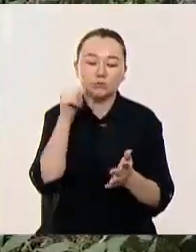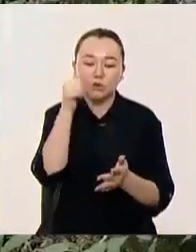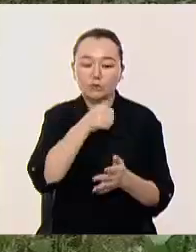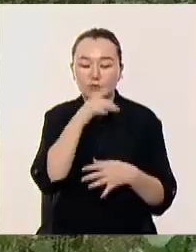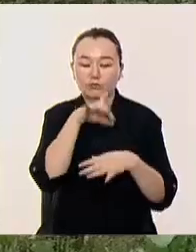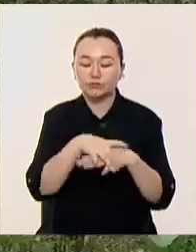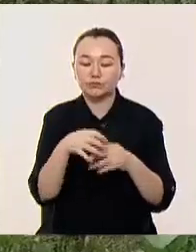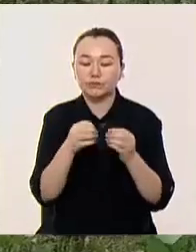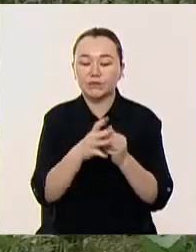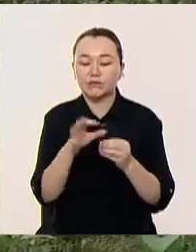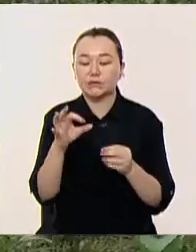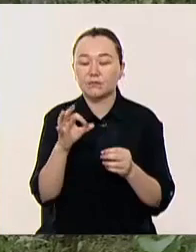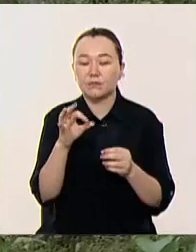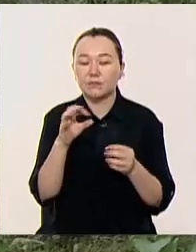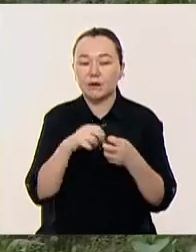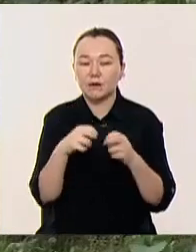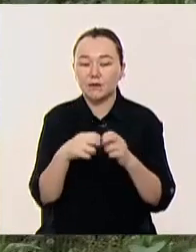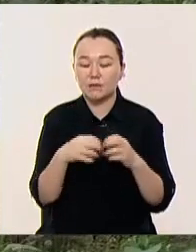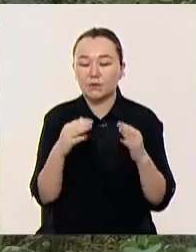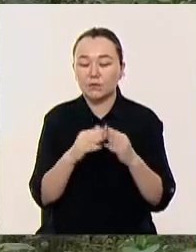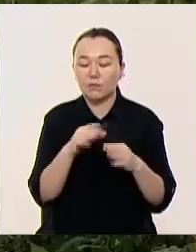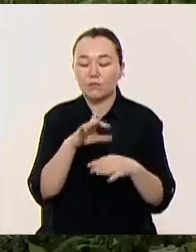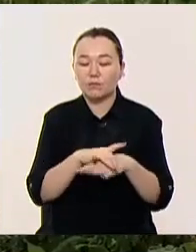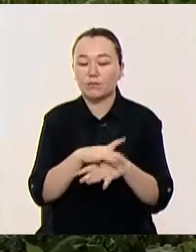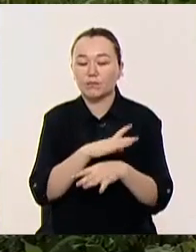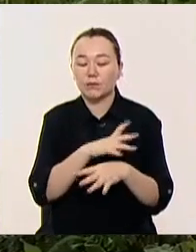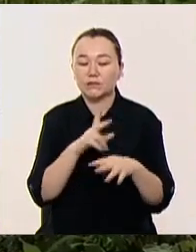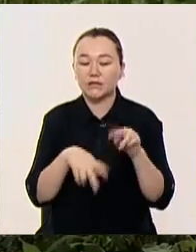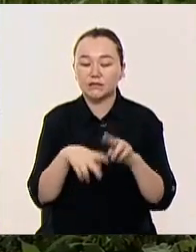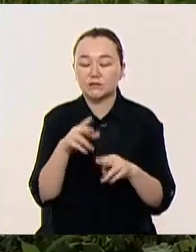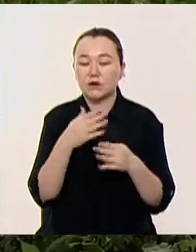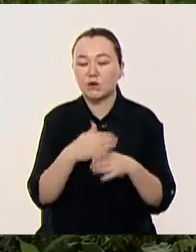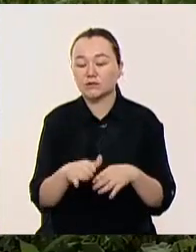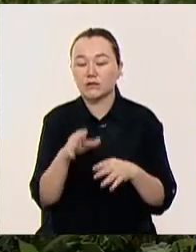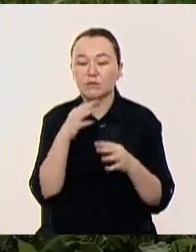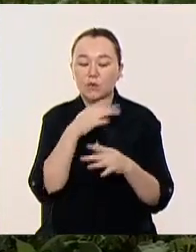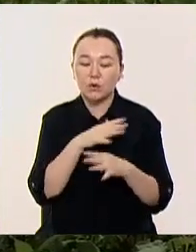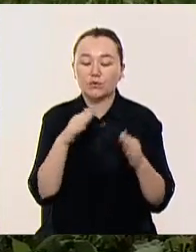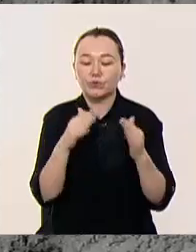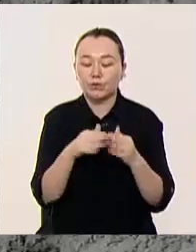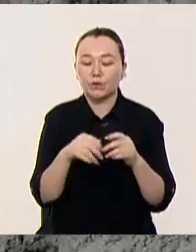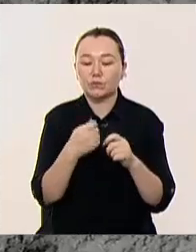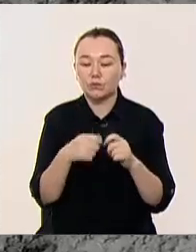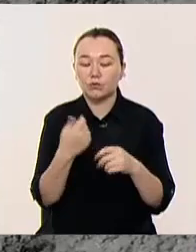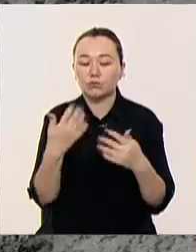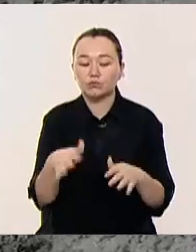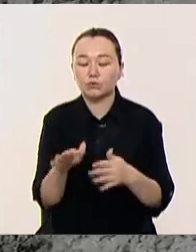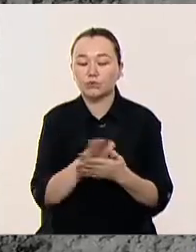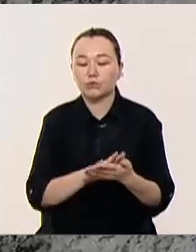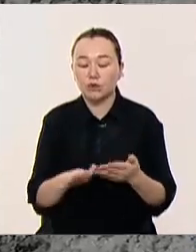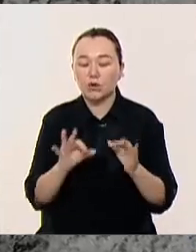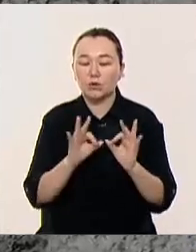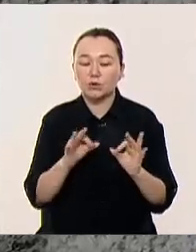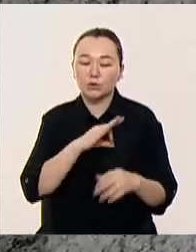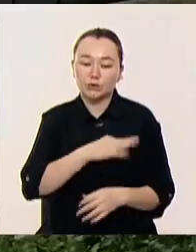свыше 15 проблемных новостроек. В отделе строительства города уверяют, что в большинстве домов дефекты устранены. Юристы же